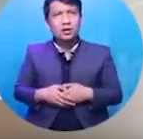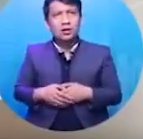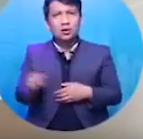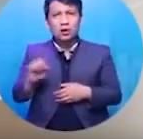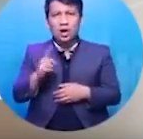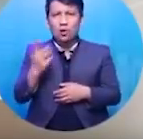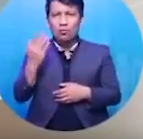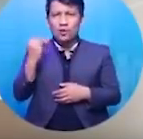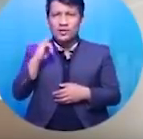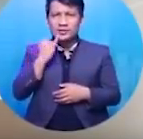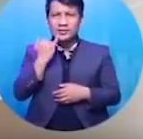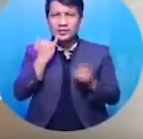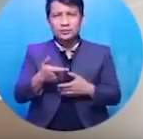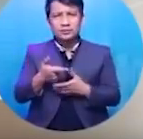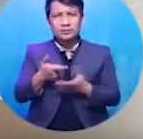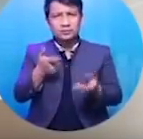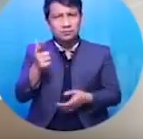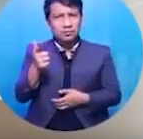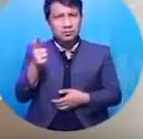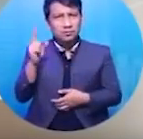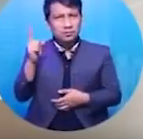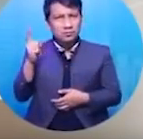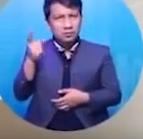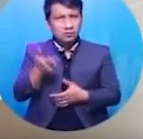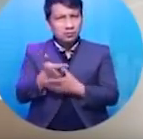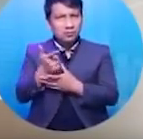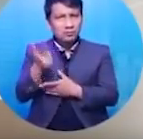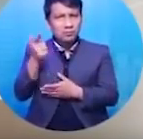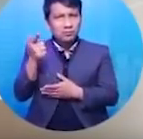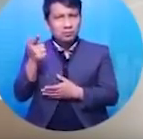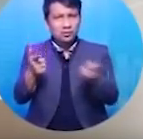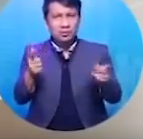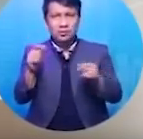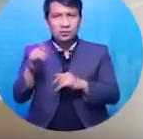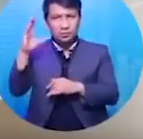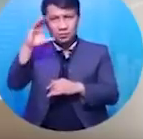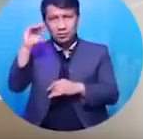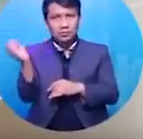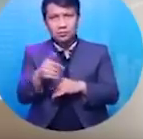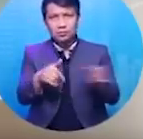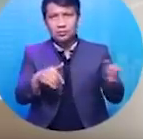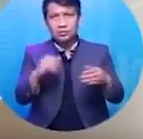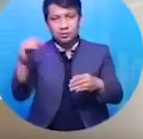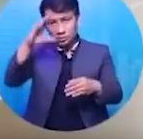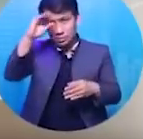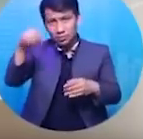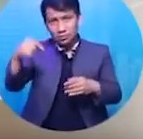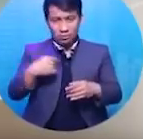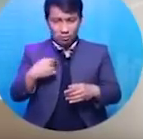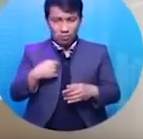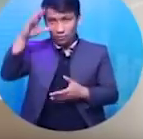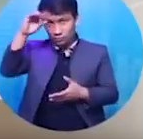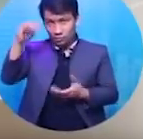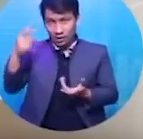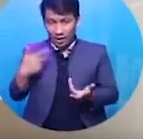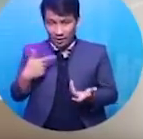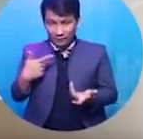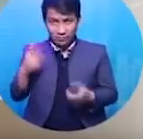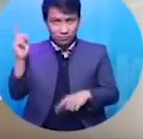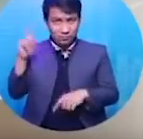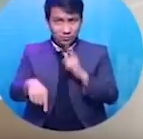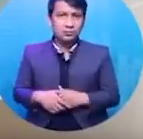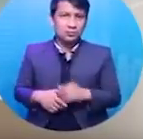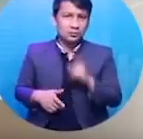po yung pinagselosan niya nung magpaputok ng baril? Sir, halos lahat po ng lalaki, binintang niya sa akin, nalalaki daw po ako. Hindi naman